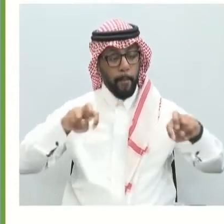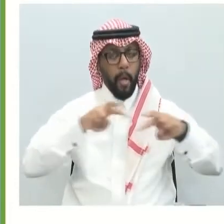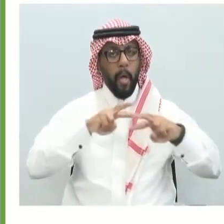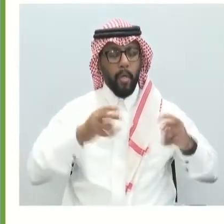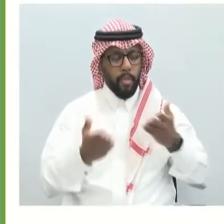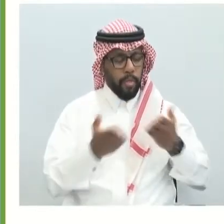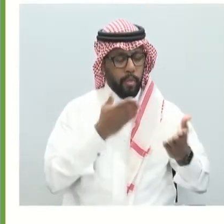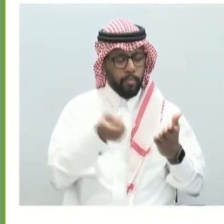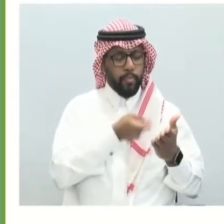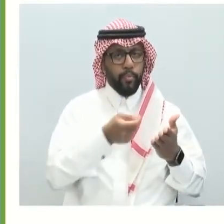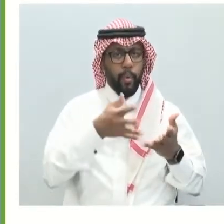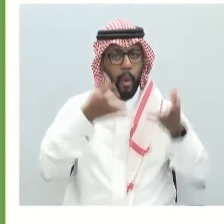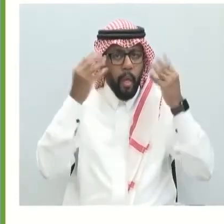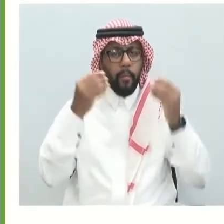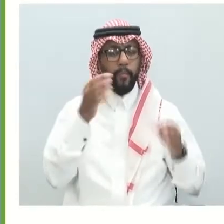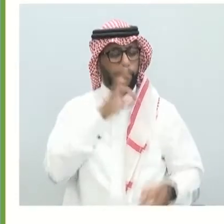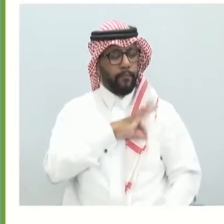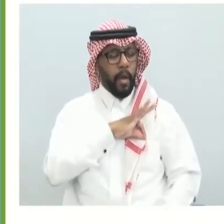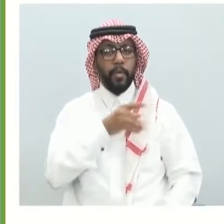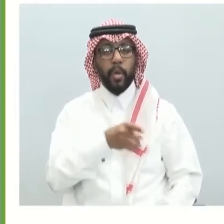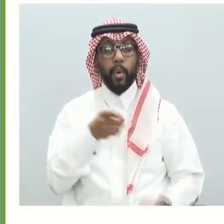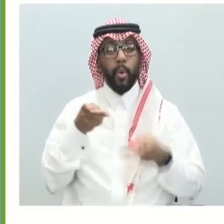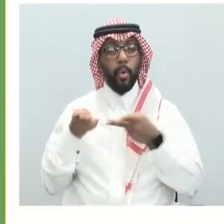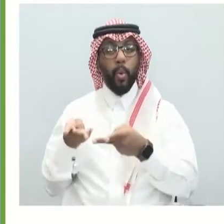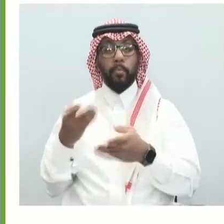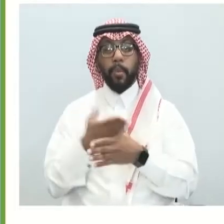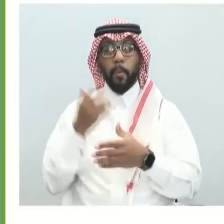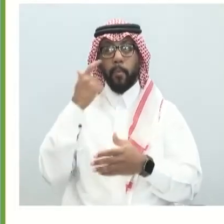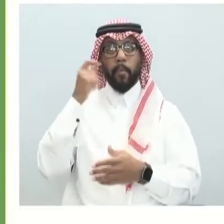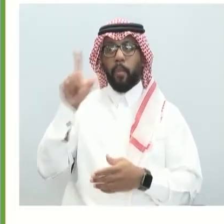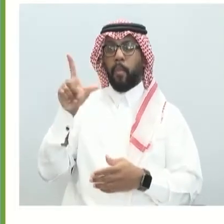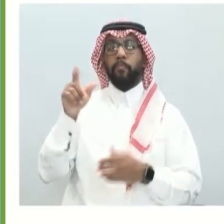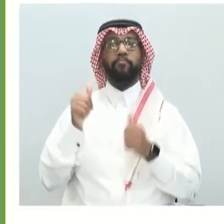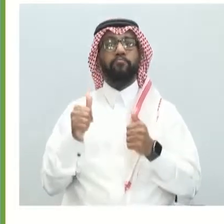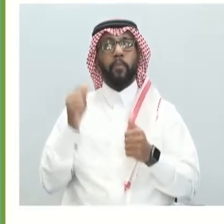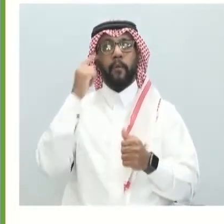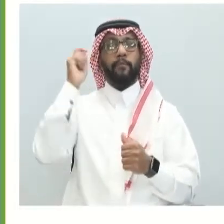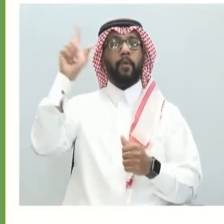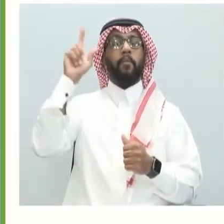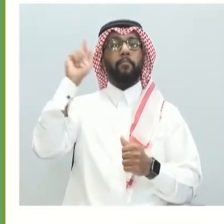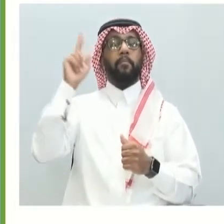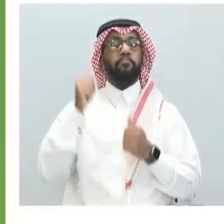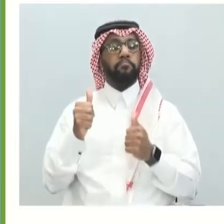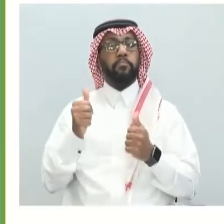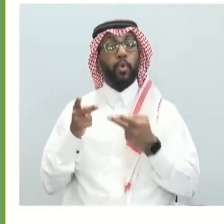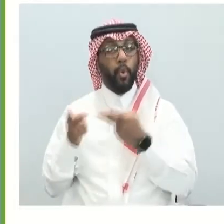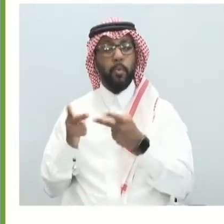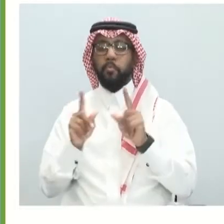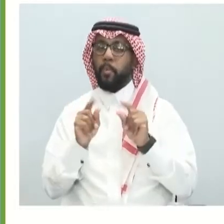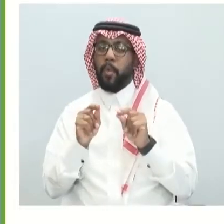ان النوم يؤثر في اليقظه والانتباه والاداء المعرفي